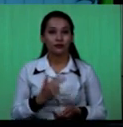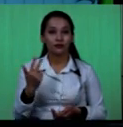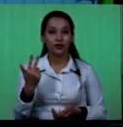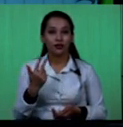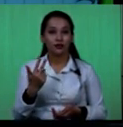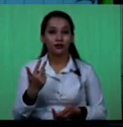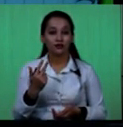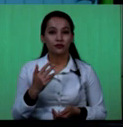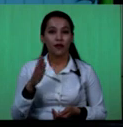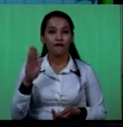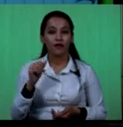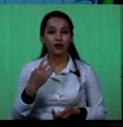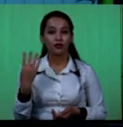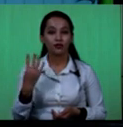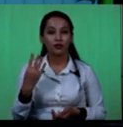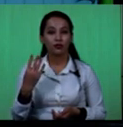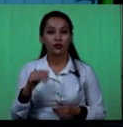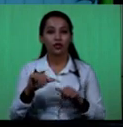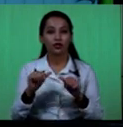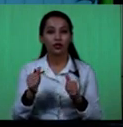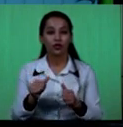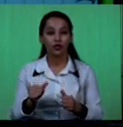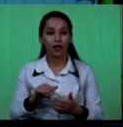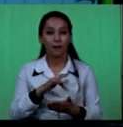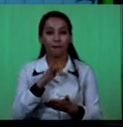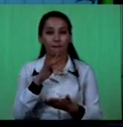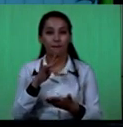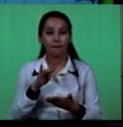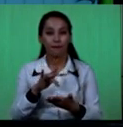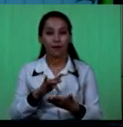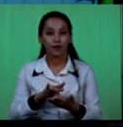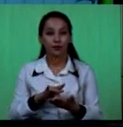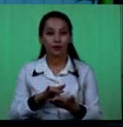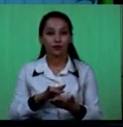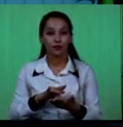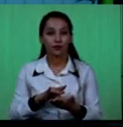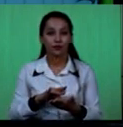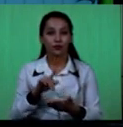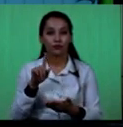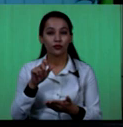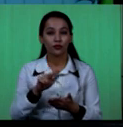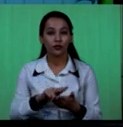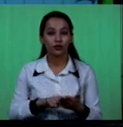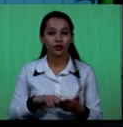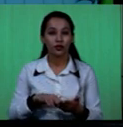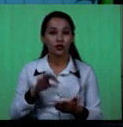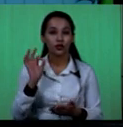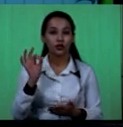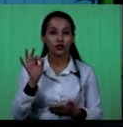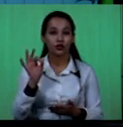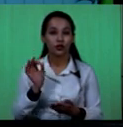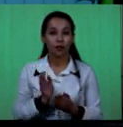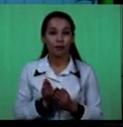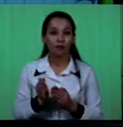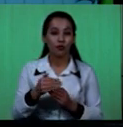Uchinchi va to'rtinchi shakllarni markaziy nuqtasiga nisbatan 180 gradusga